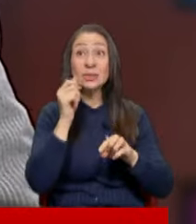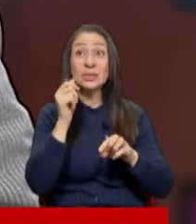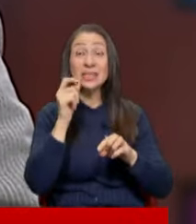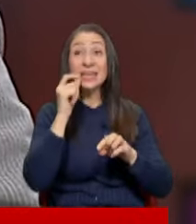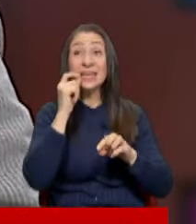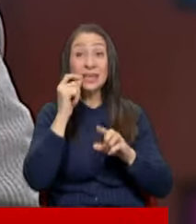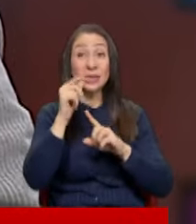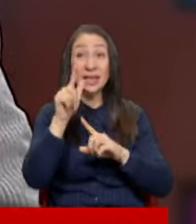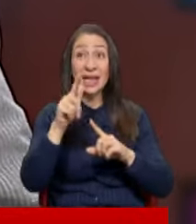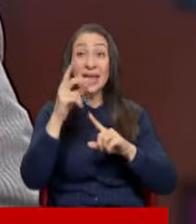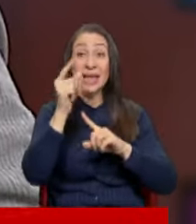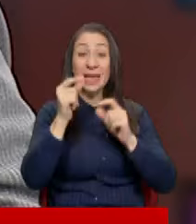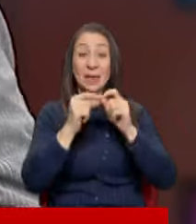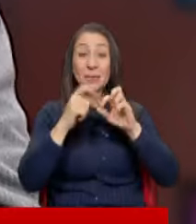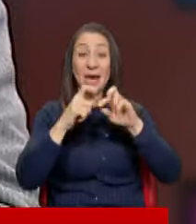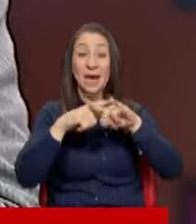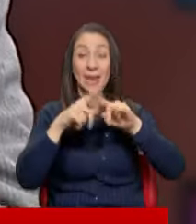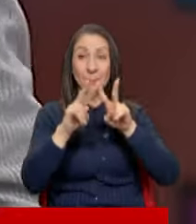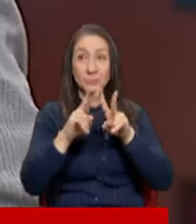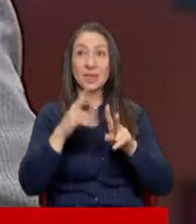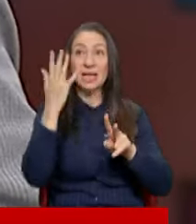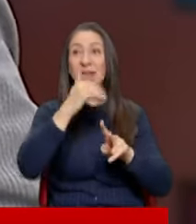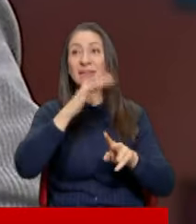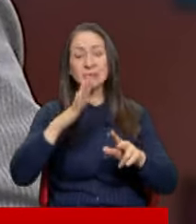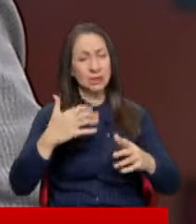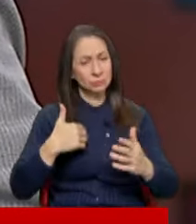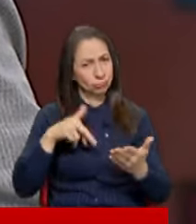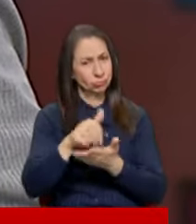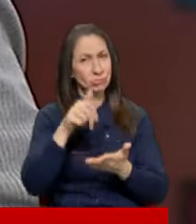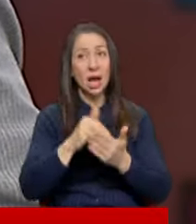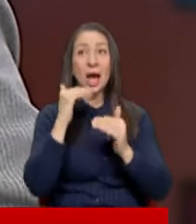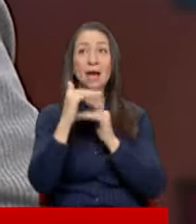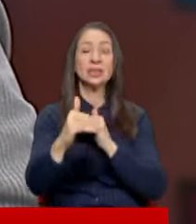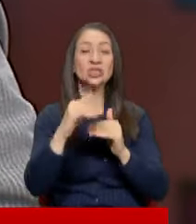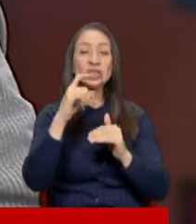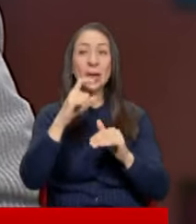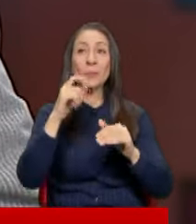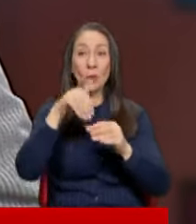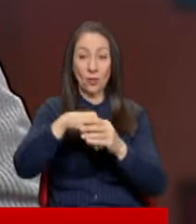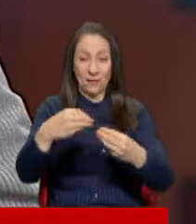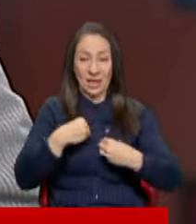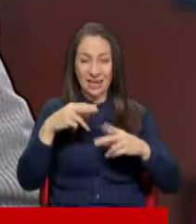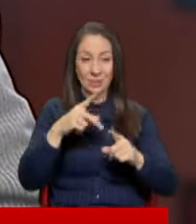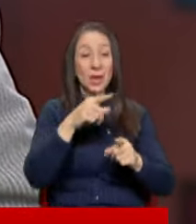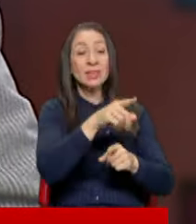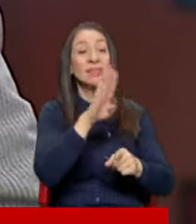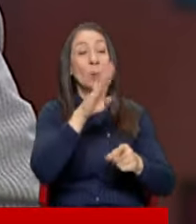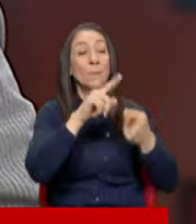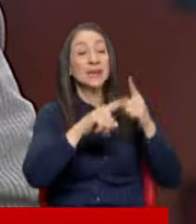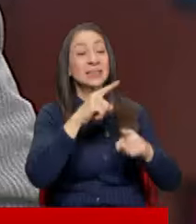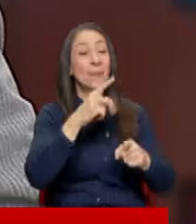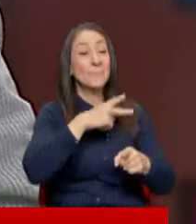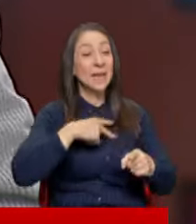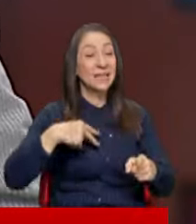şey girasun ilimizde de İbrahim Ünye diye bir kardeşimiz çıkararak Karadeniz'de iddialıyız halkımızdan Cemal enginyurt oy verir gibi Demokrat Parti'nin